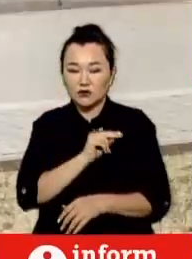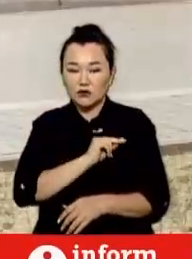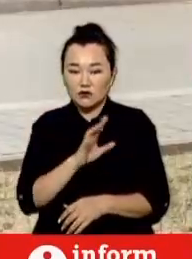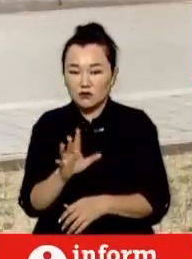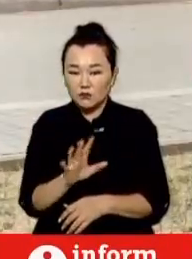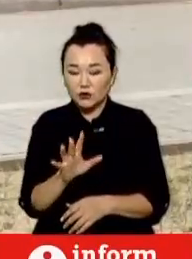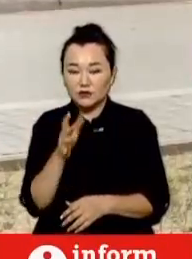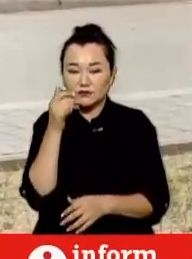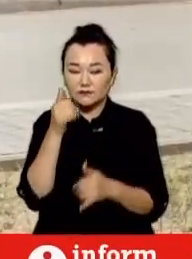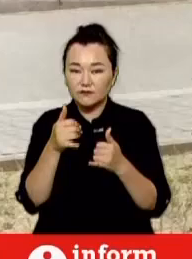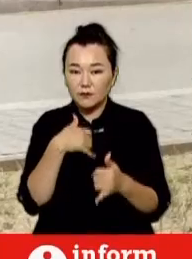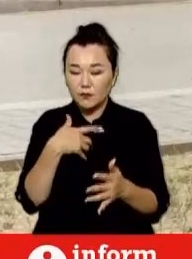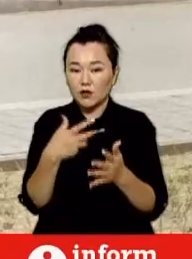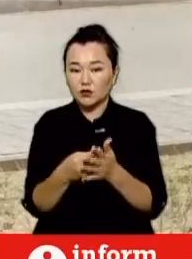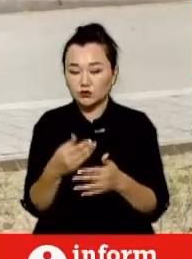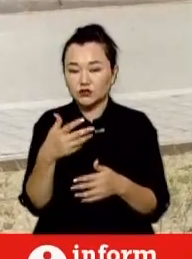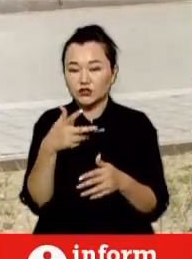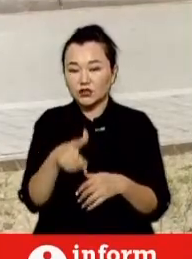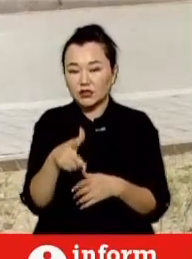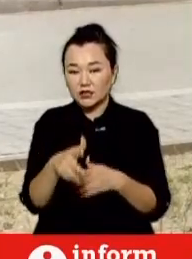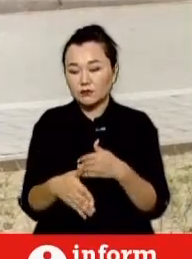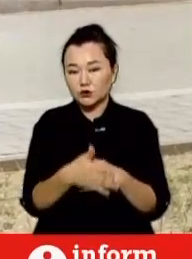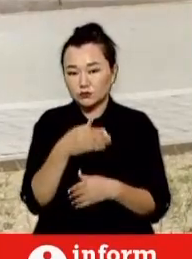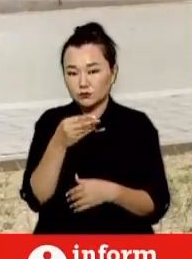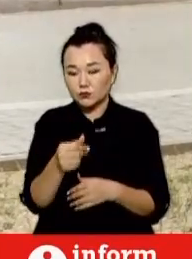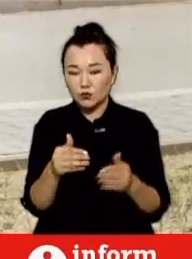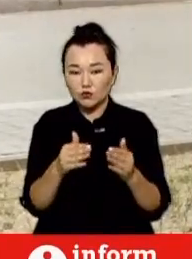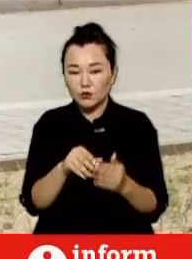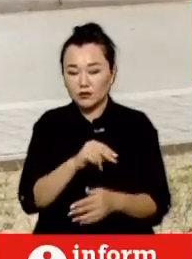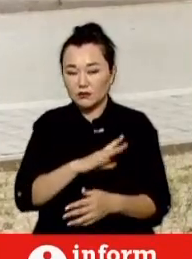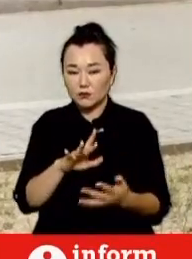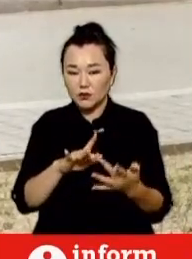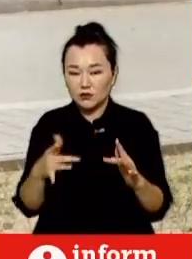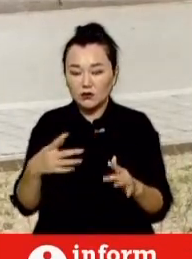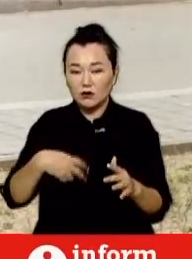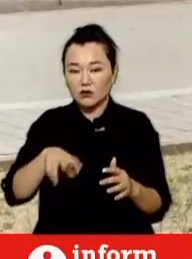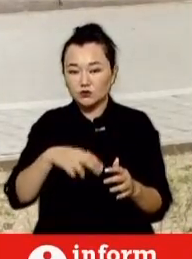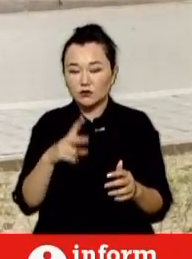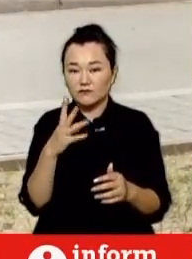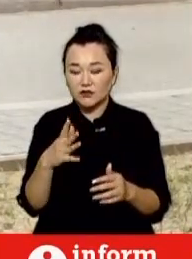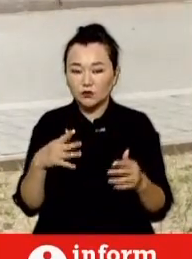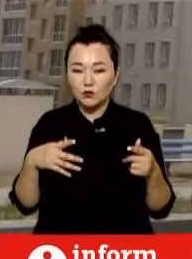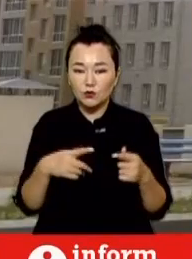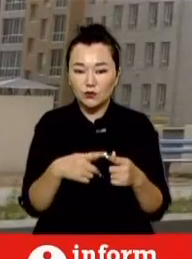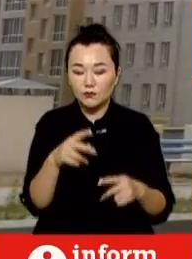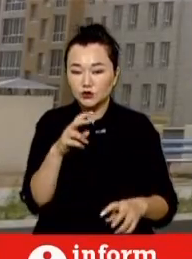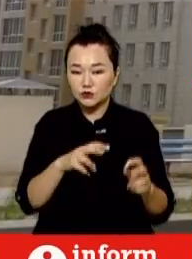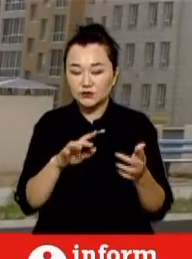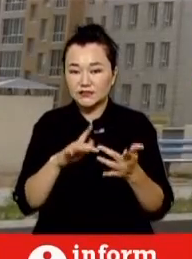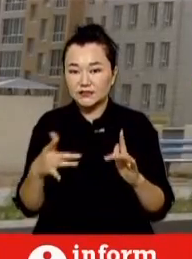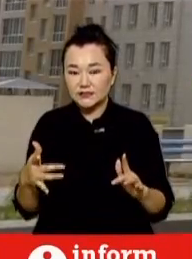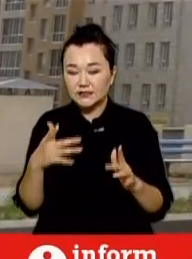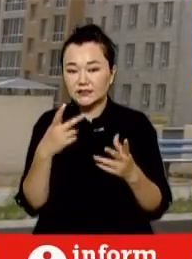работает. Плачу почти 3000 тенге. В доме не работает интернет. Хожу в квартире, по углам ищу сеть. В